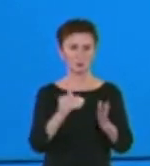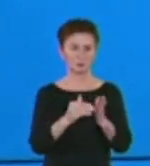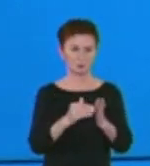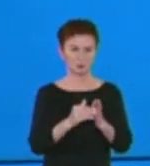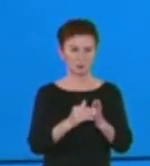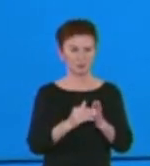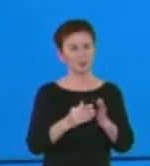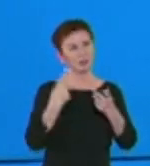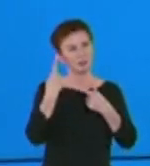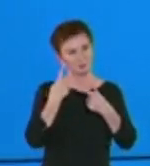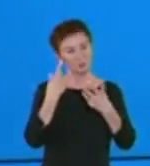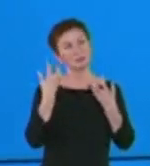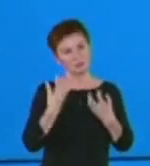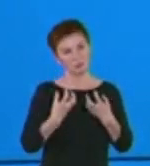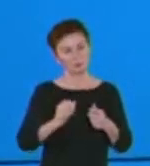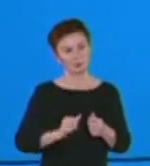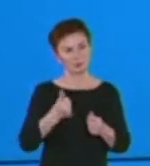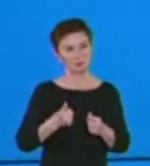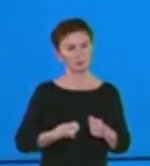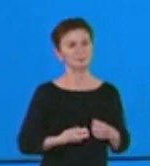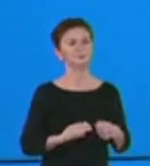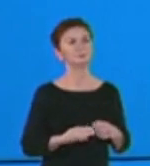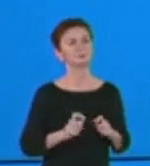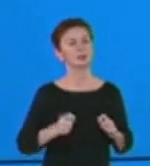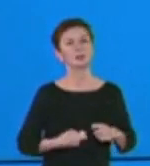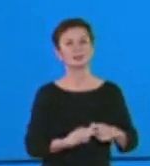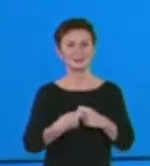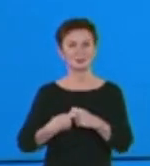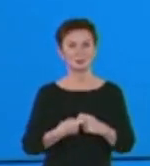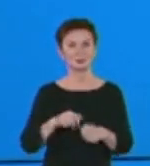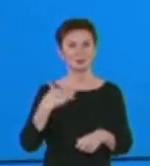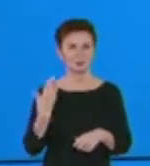Zjednoczona Prawica będzie funkcjonować w niezmienionym kształcie.